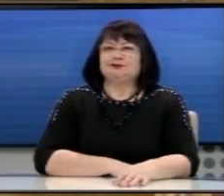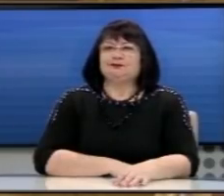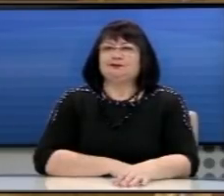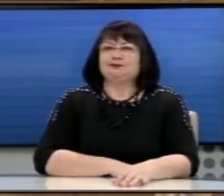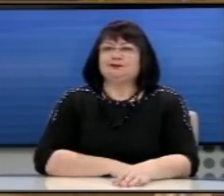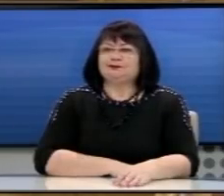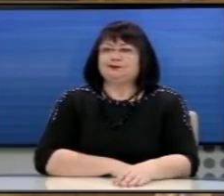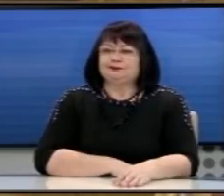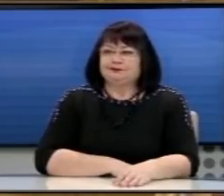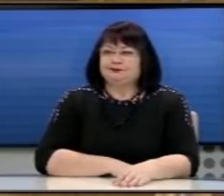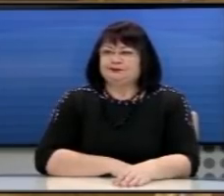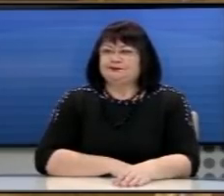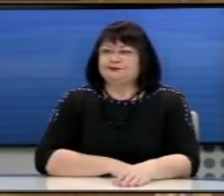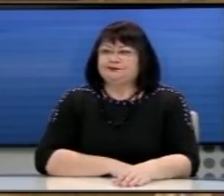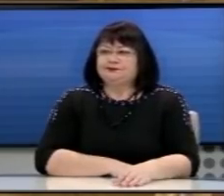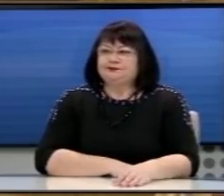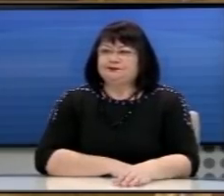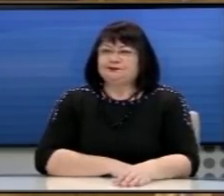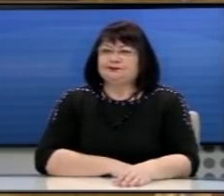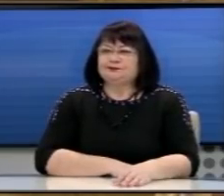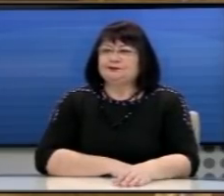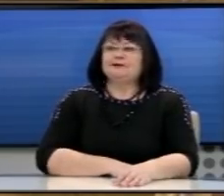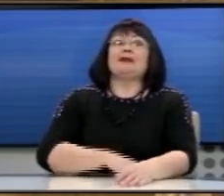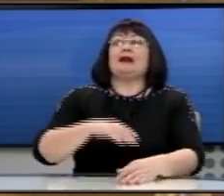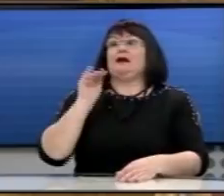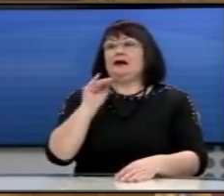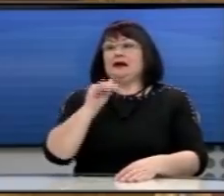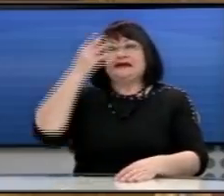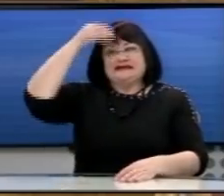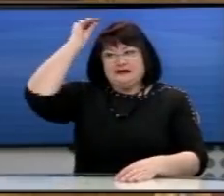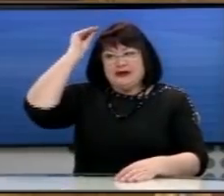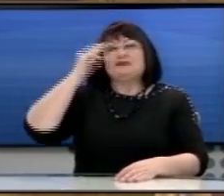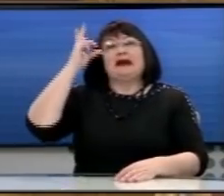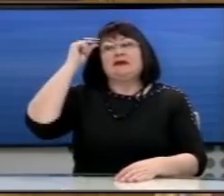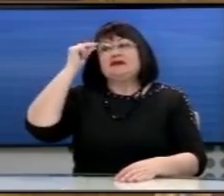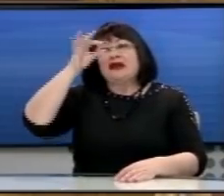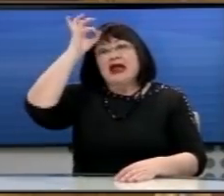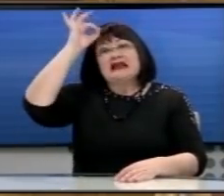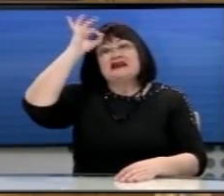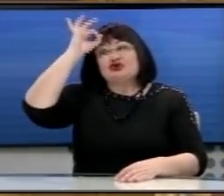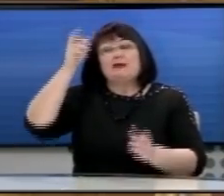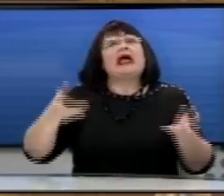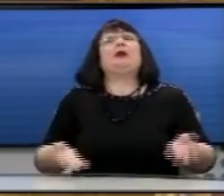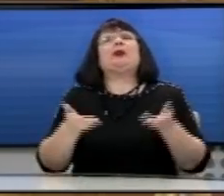σας τα έχουν πει καλά. Η πανεπιστημιακή αστυνομία δεν είναι το έλασον. Το λέμε με ευθύτητα.